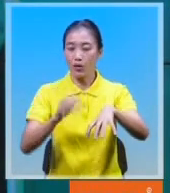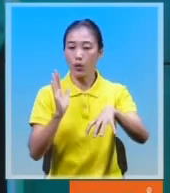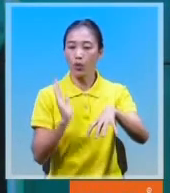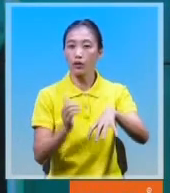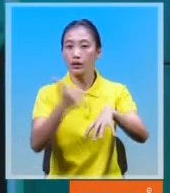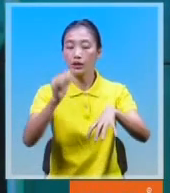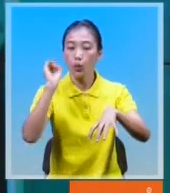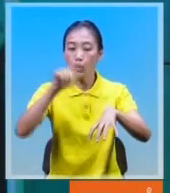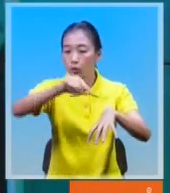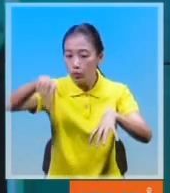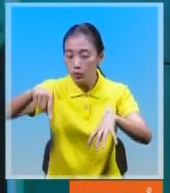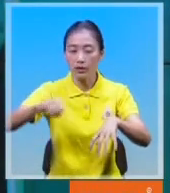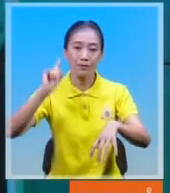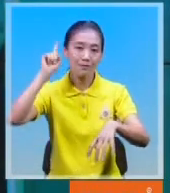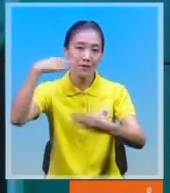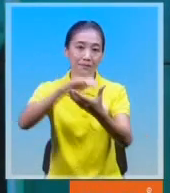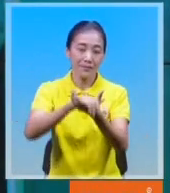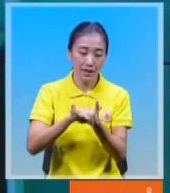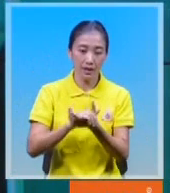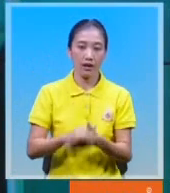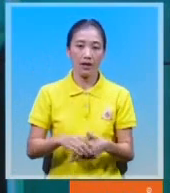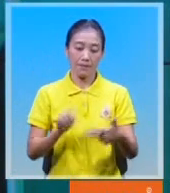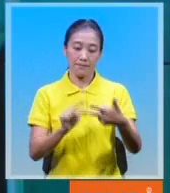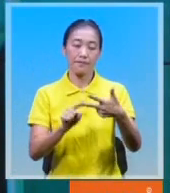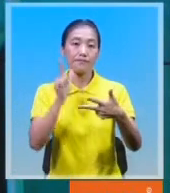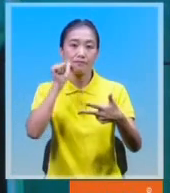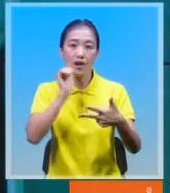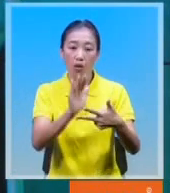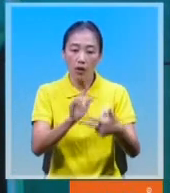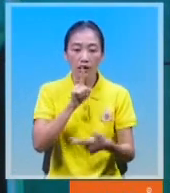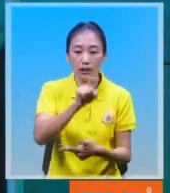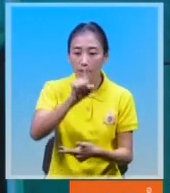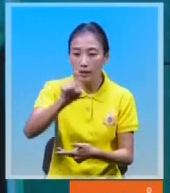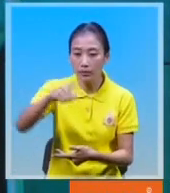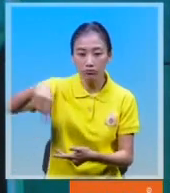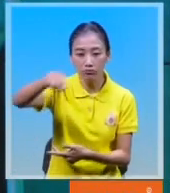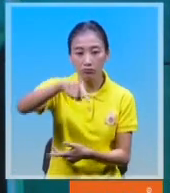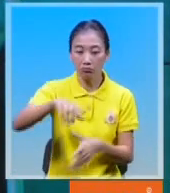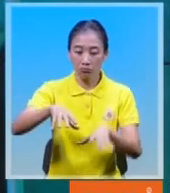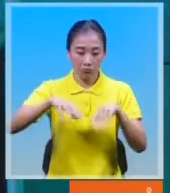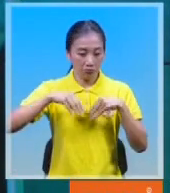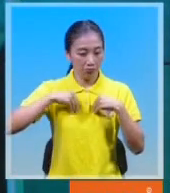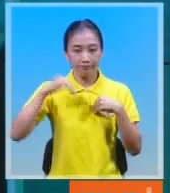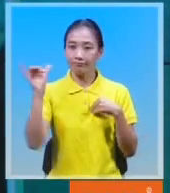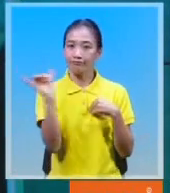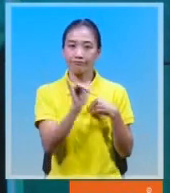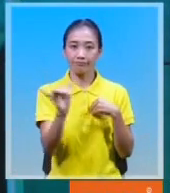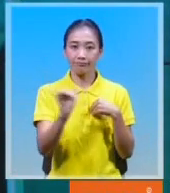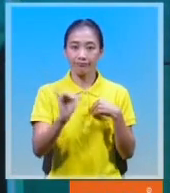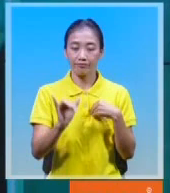ถามจากภรรยาและแม่ยายของครูพี่นัทนี้เนี่ยก็ยังไม่มีใครให้การรับสารภาพว่ามีส่วนเกี่ยวข้องกับเหตุการณ์แต่อย่างใด